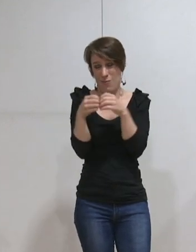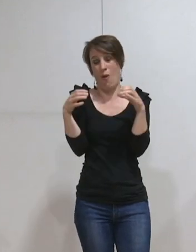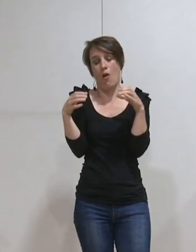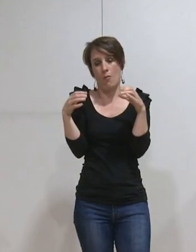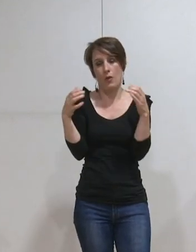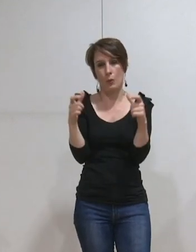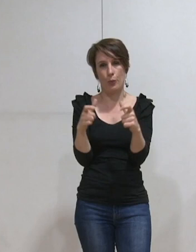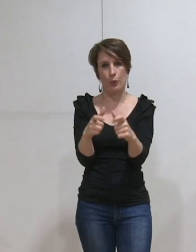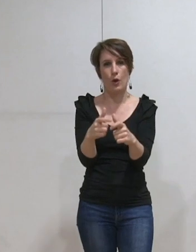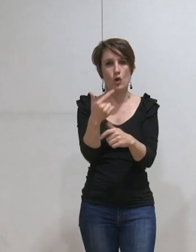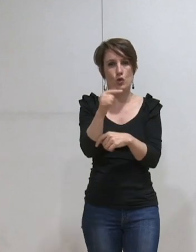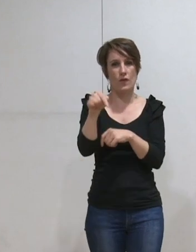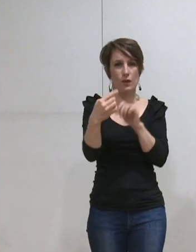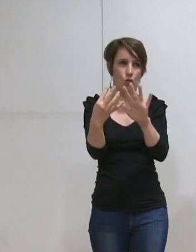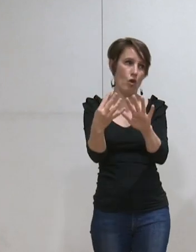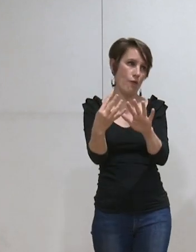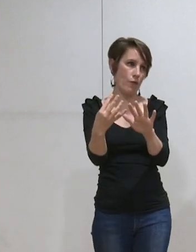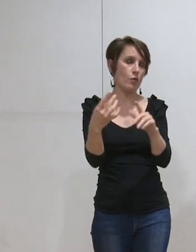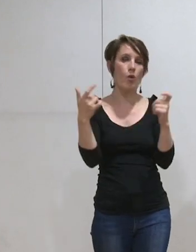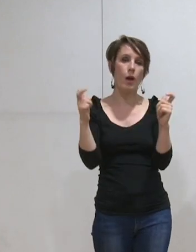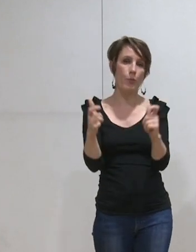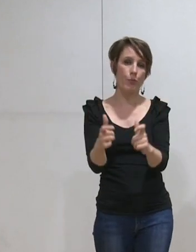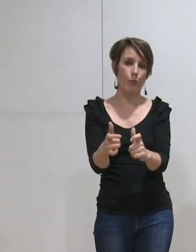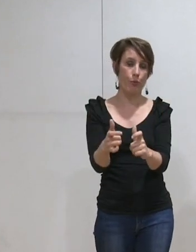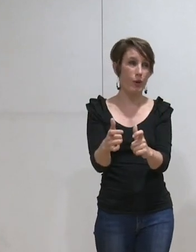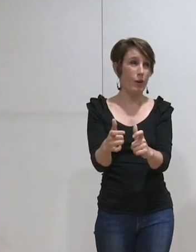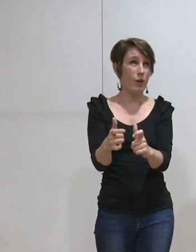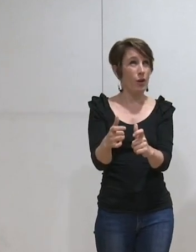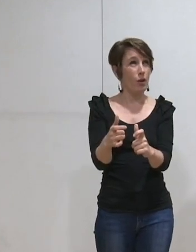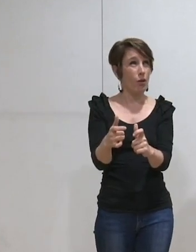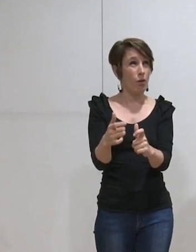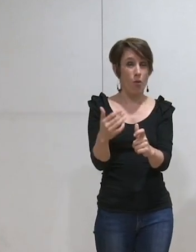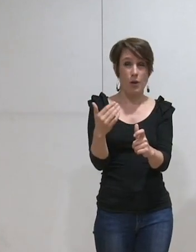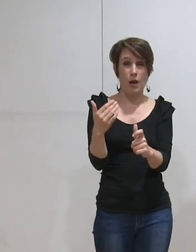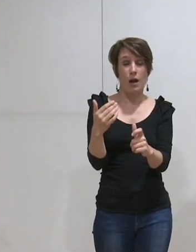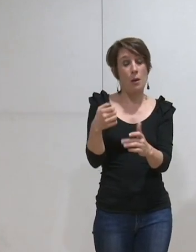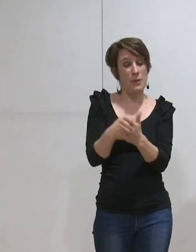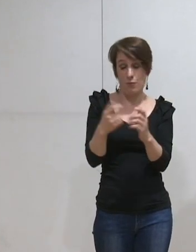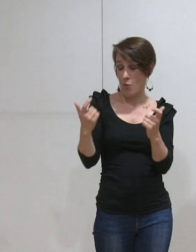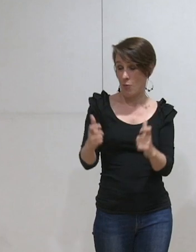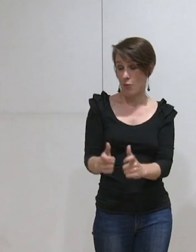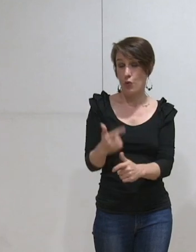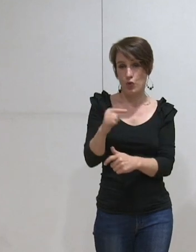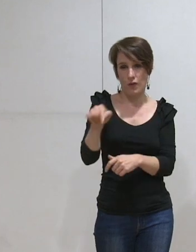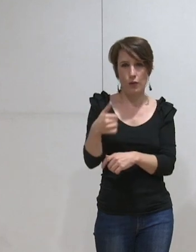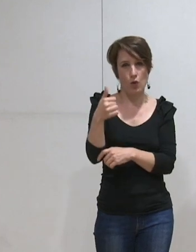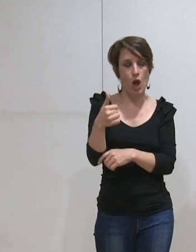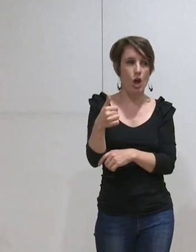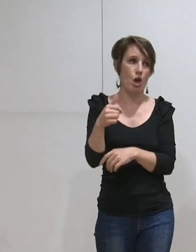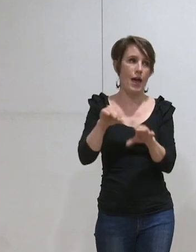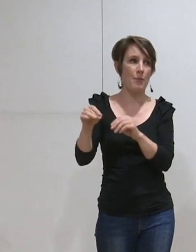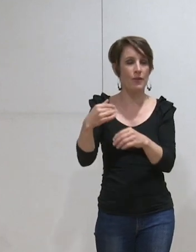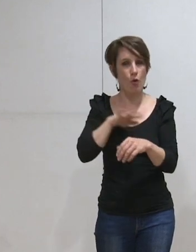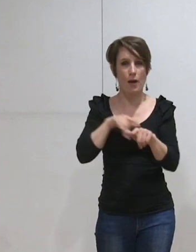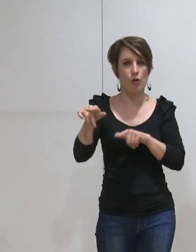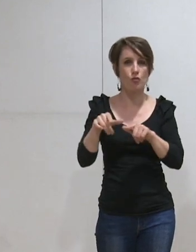il y a eu une une baisse extrêmement rapide jusqu'à 2,1 habitants par logement depuis une grosse dizaine d'années cela